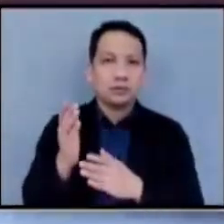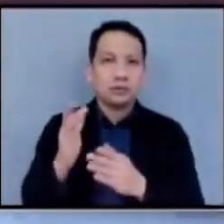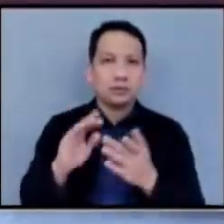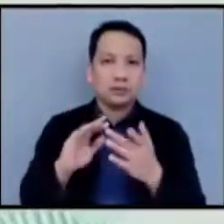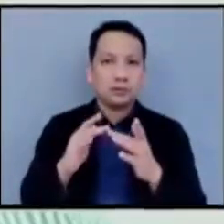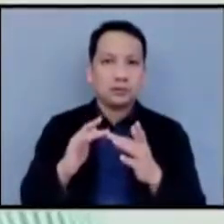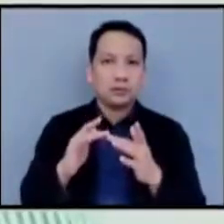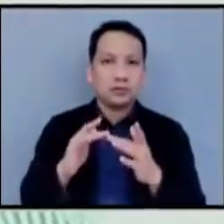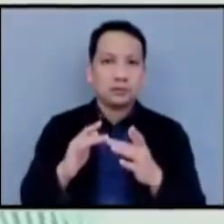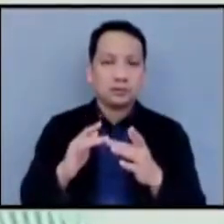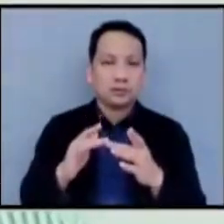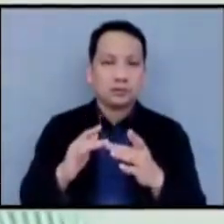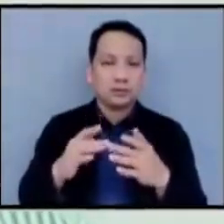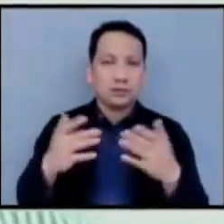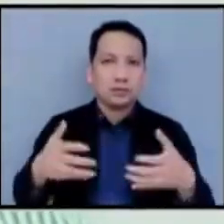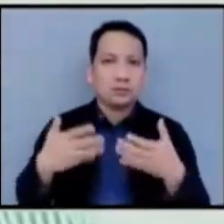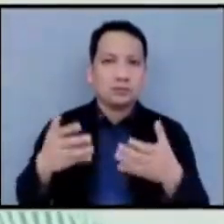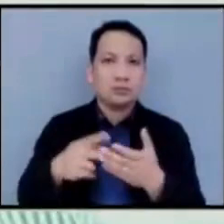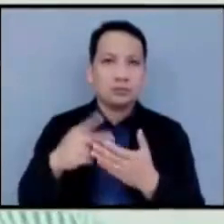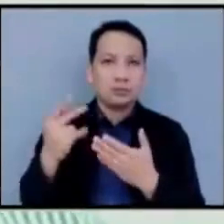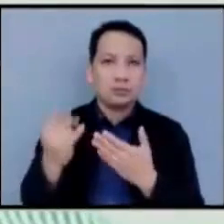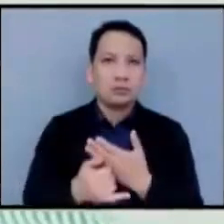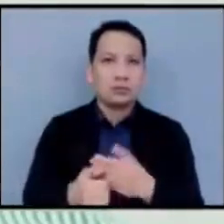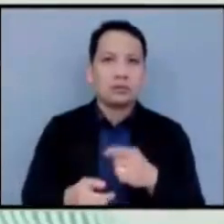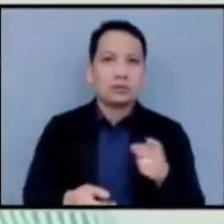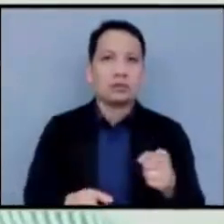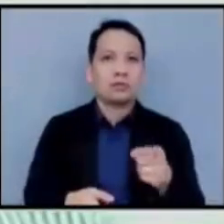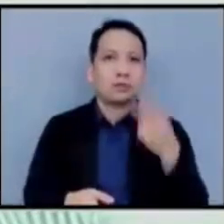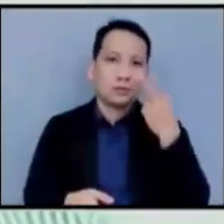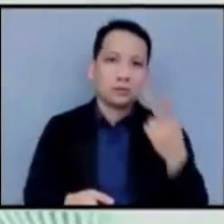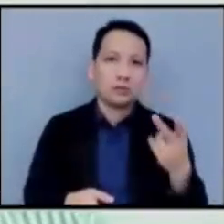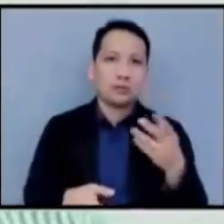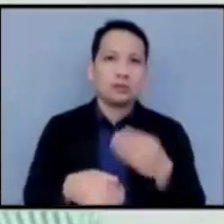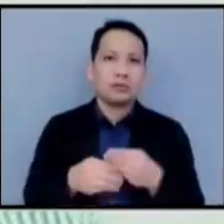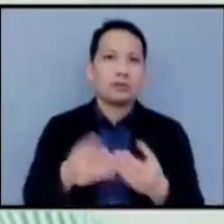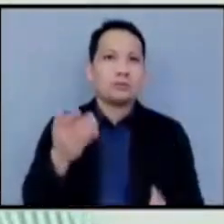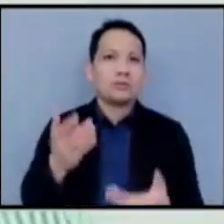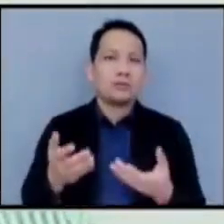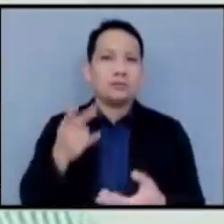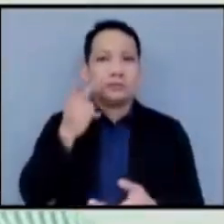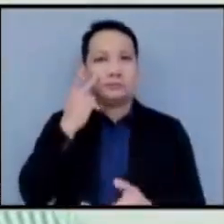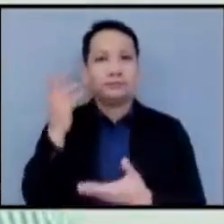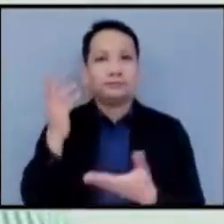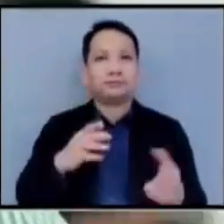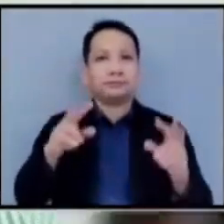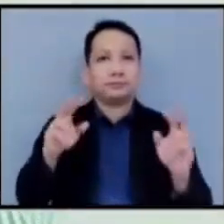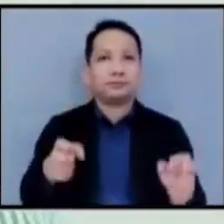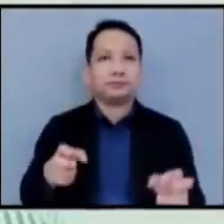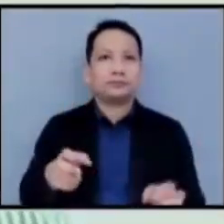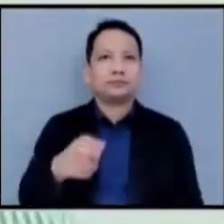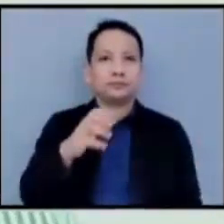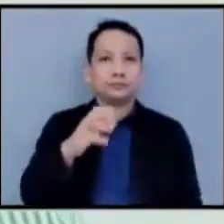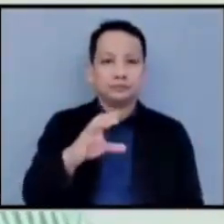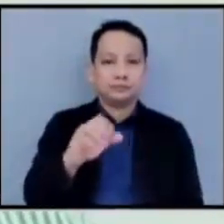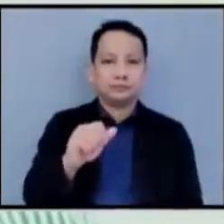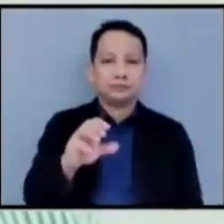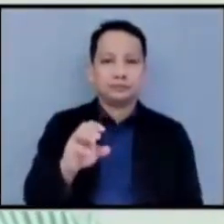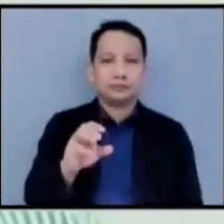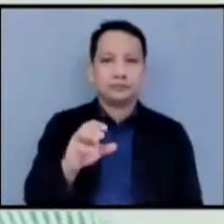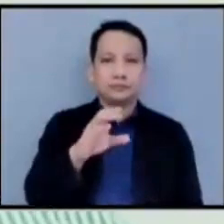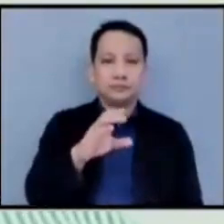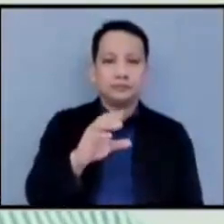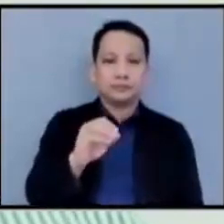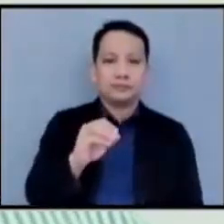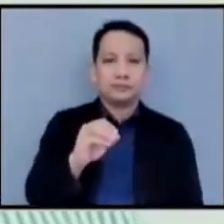Wheels Project. Ang plano po doon, titingnan po natin, baka magdadala po yung tinatawag na COW ang mga telcos or yung Connectivity